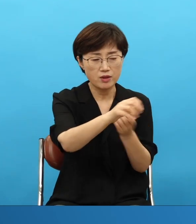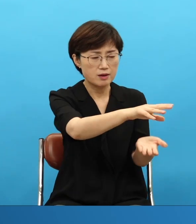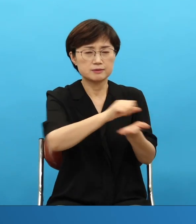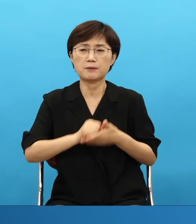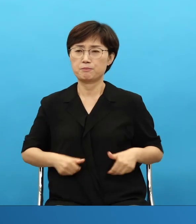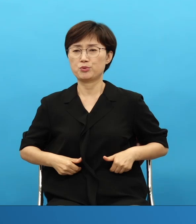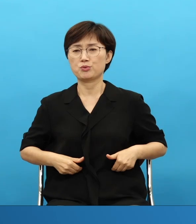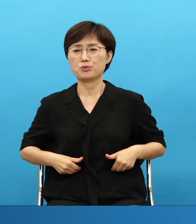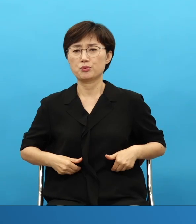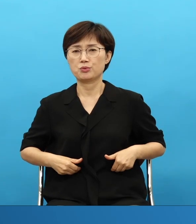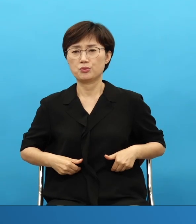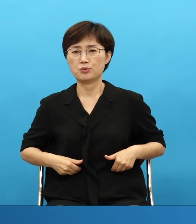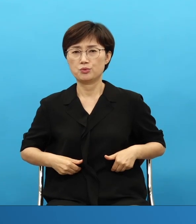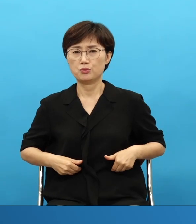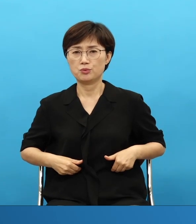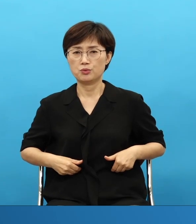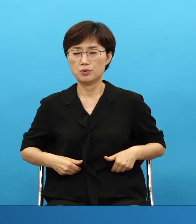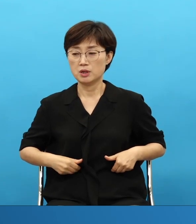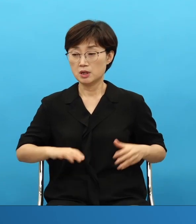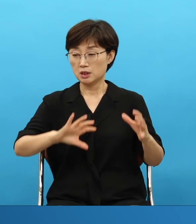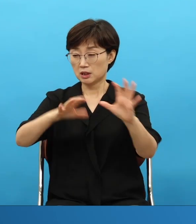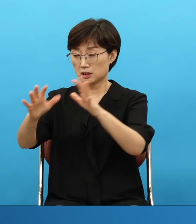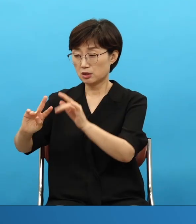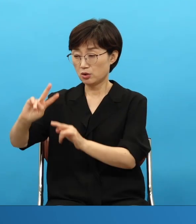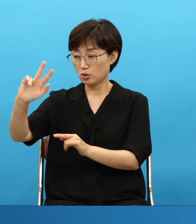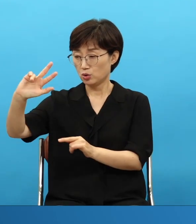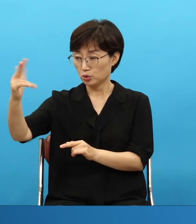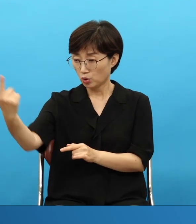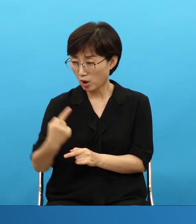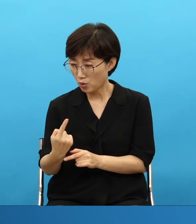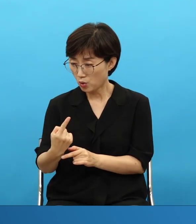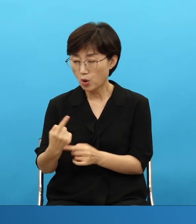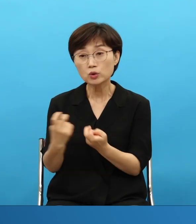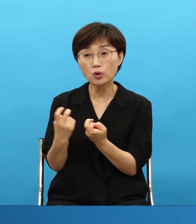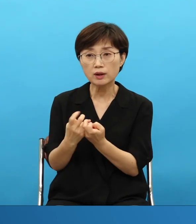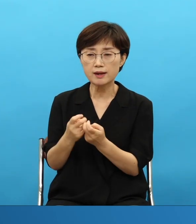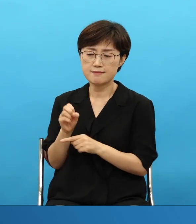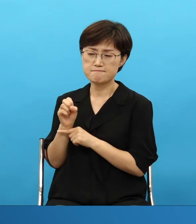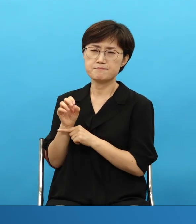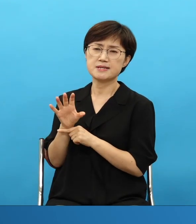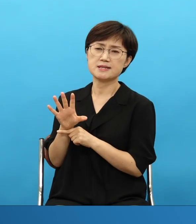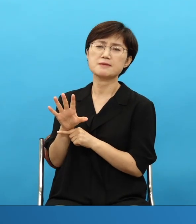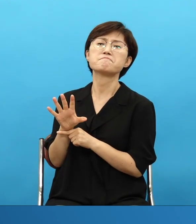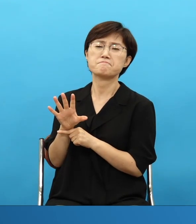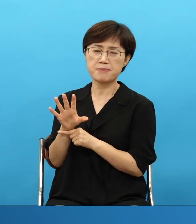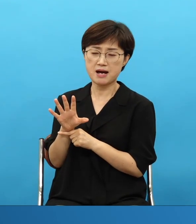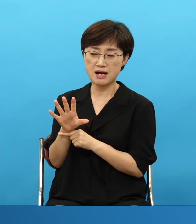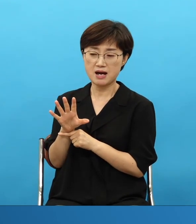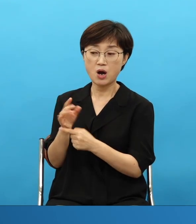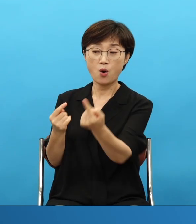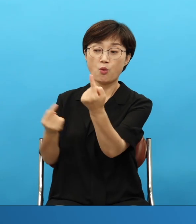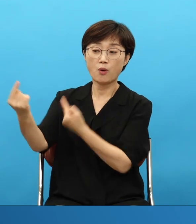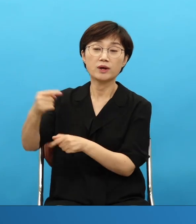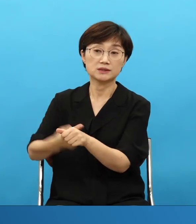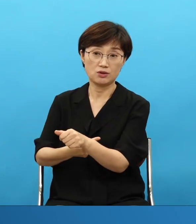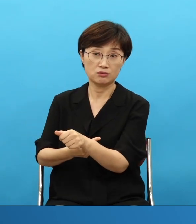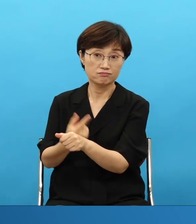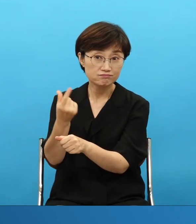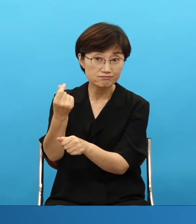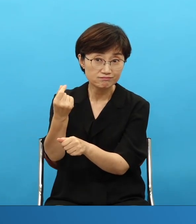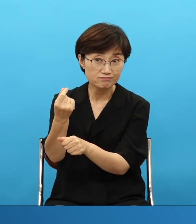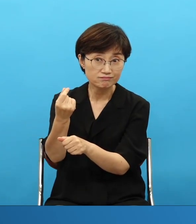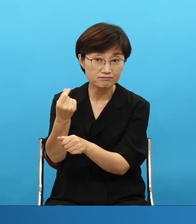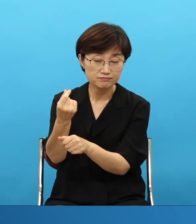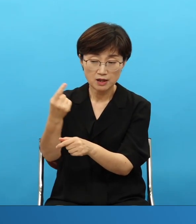그리고 열방이 돌아오도록 빛을 발하라. And shine the light, the nations will return. 파수꾼이 되라. Be the 그 watchman.